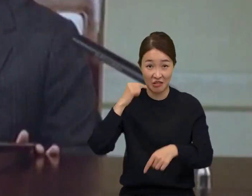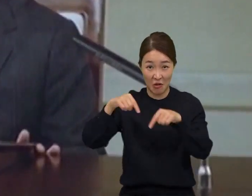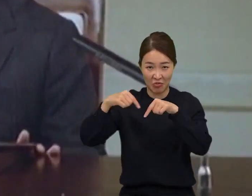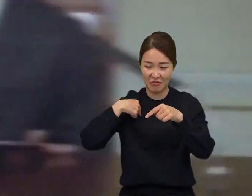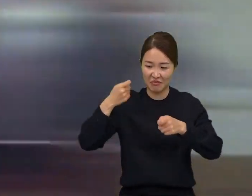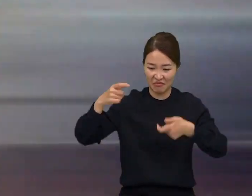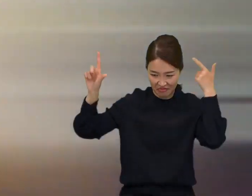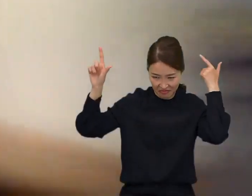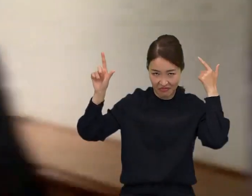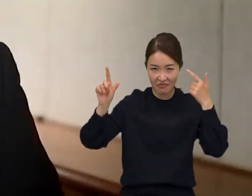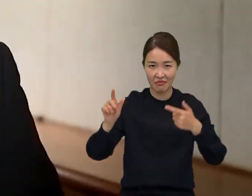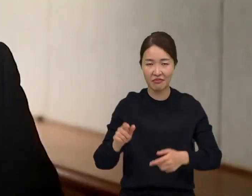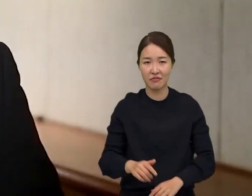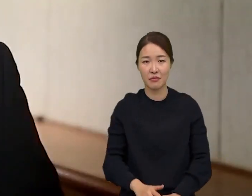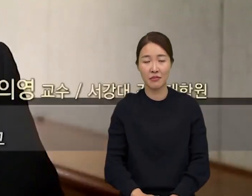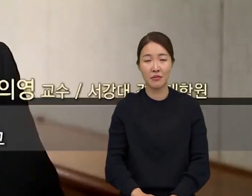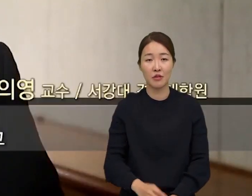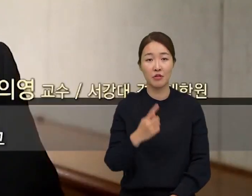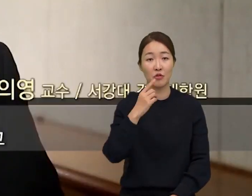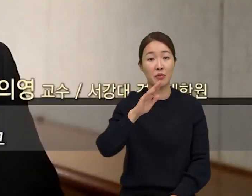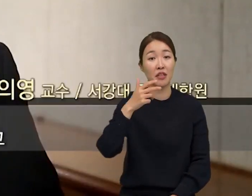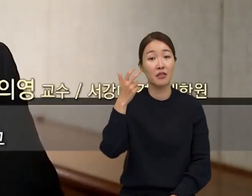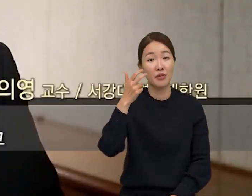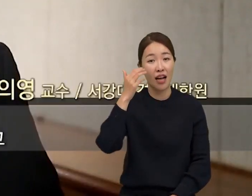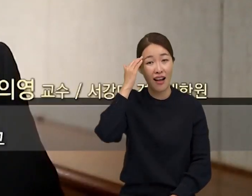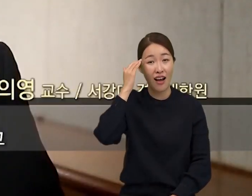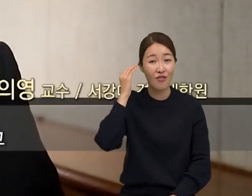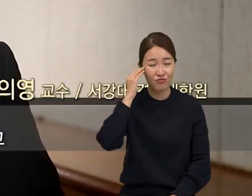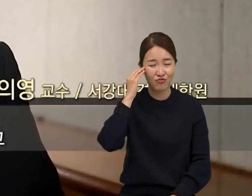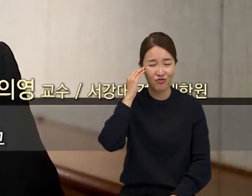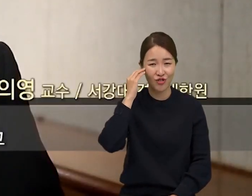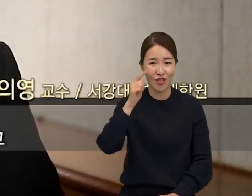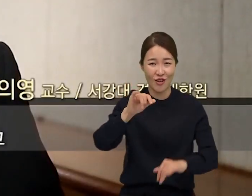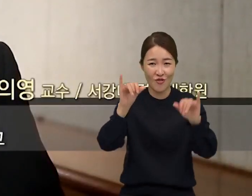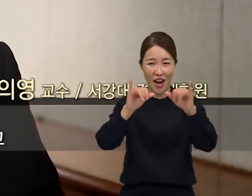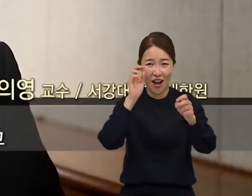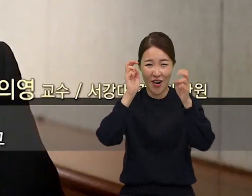했다. 70년대 우리나라의 중화공업이